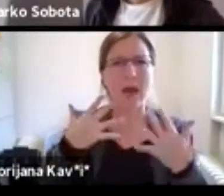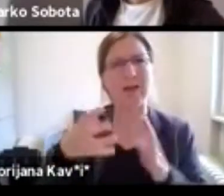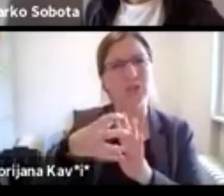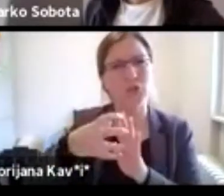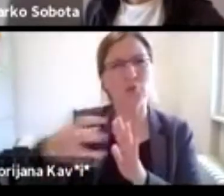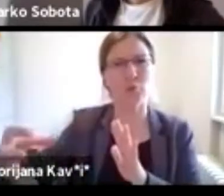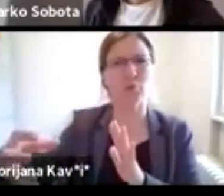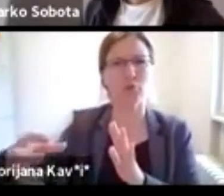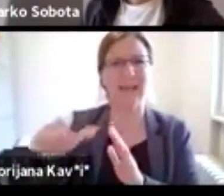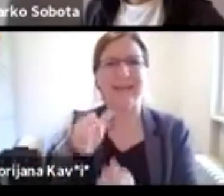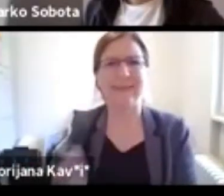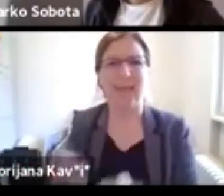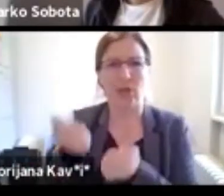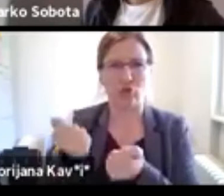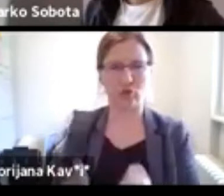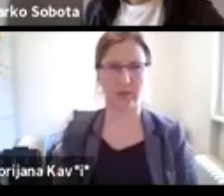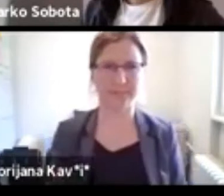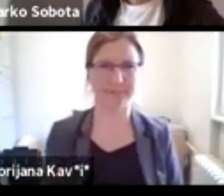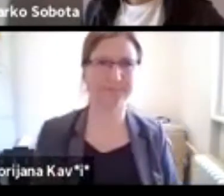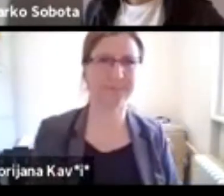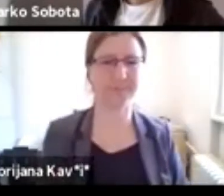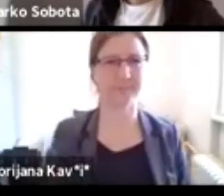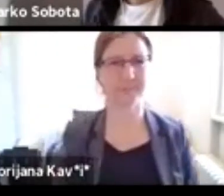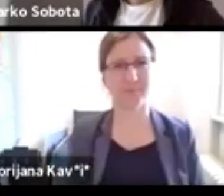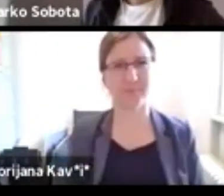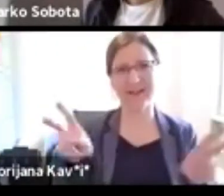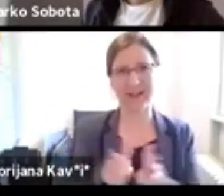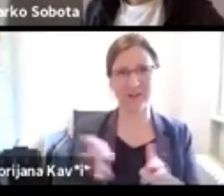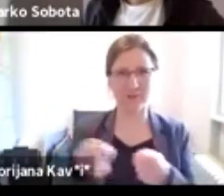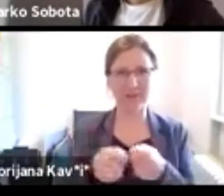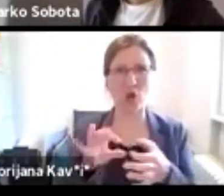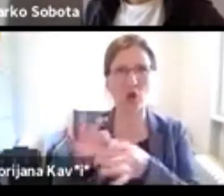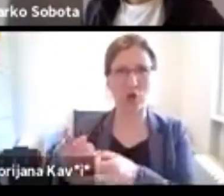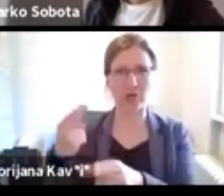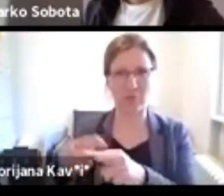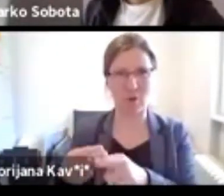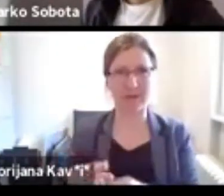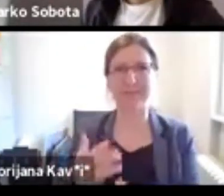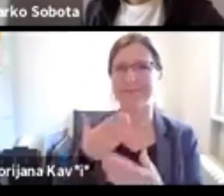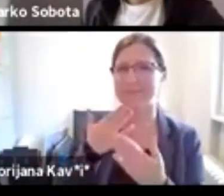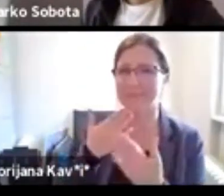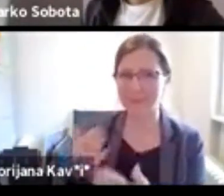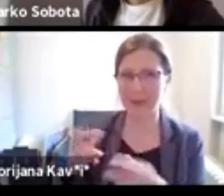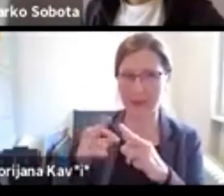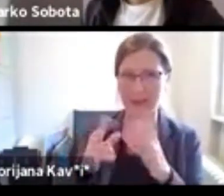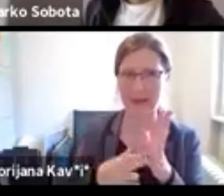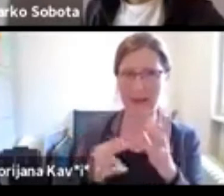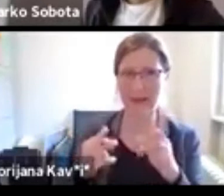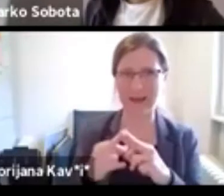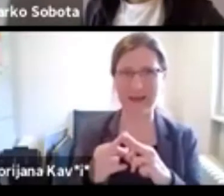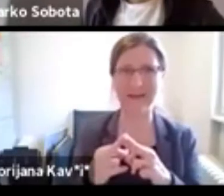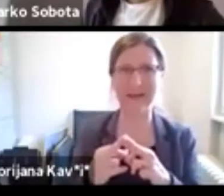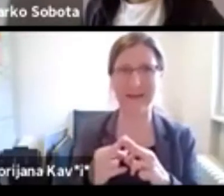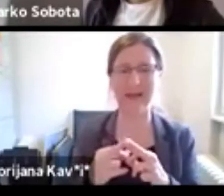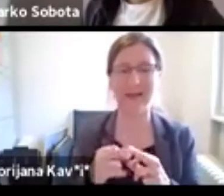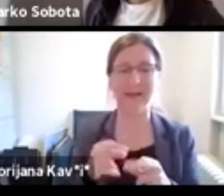traje i puno je teži. Evo, to je to u kroničarima. Hvala ti, Ana. Nije bilo lako